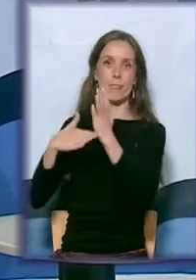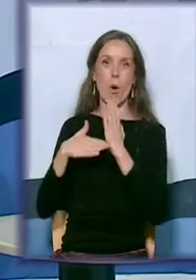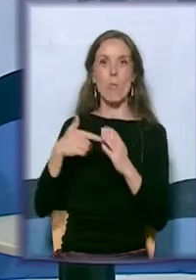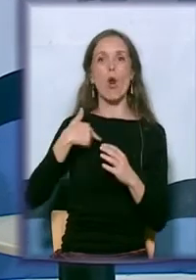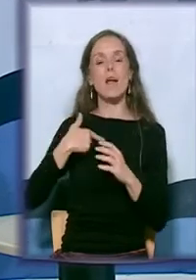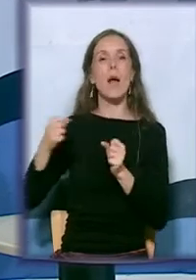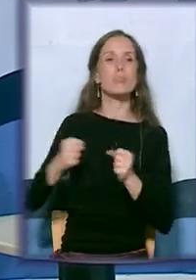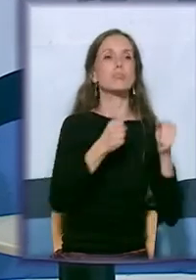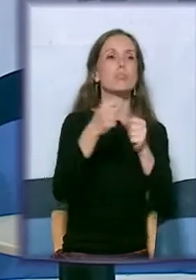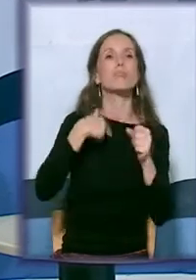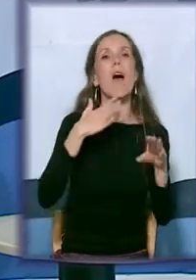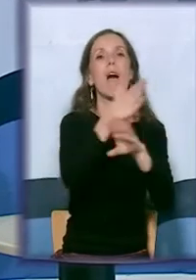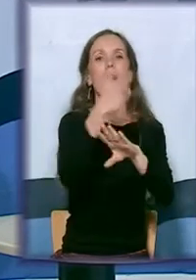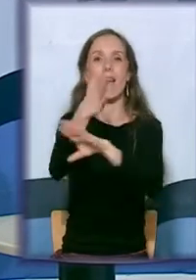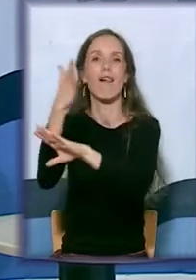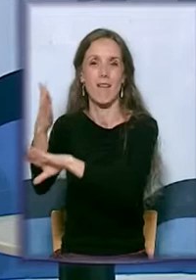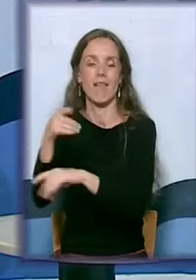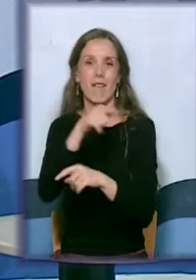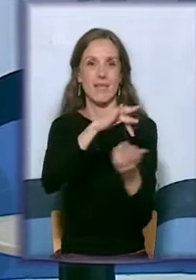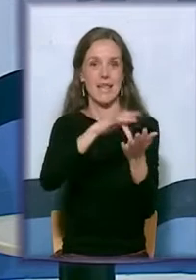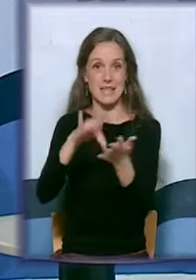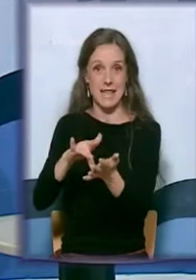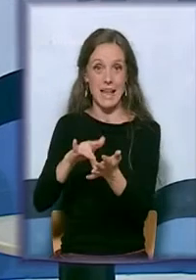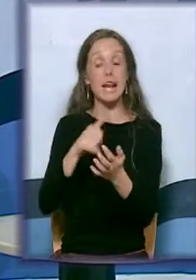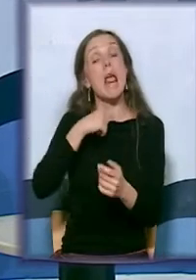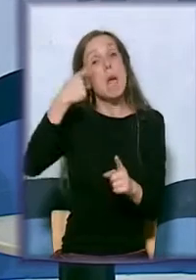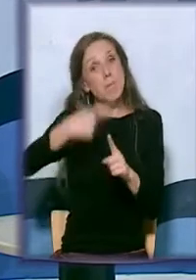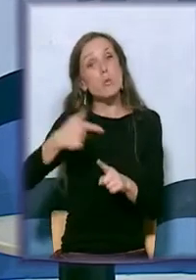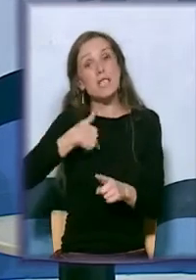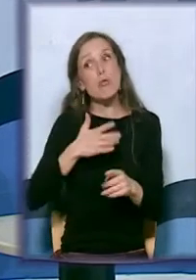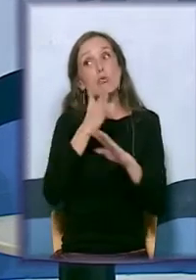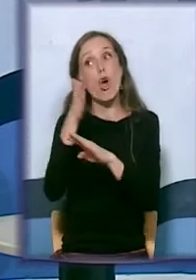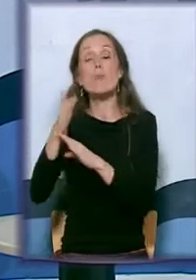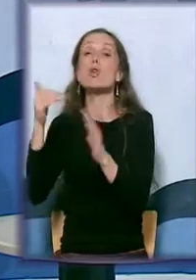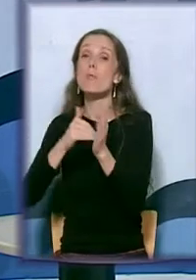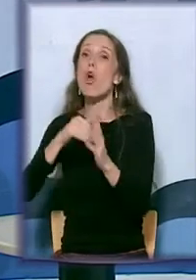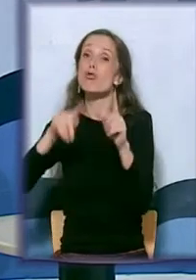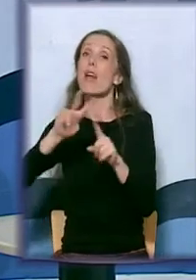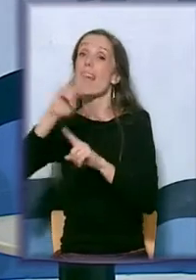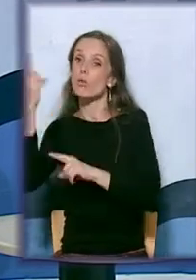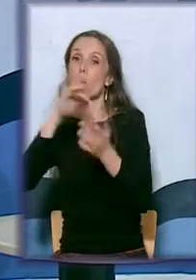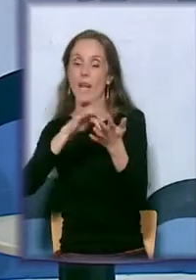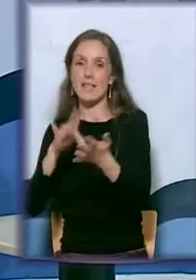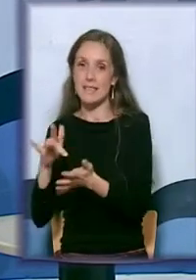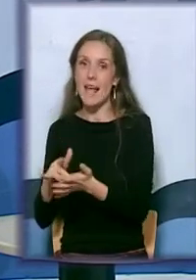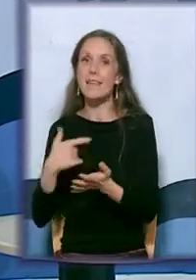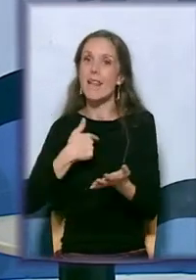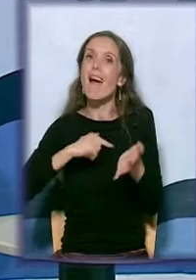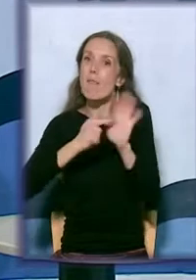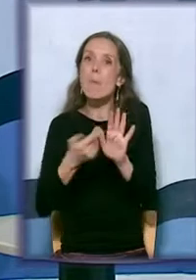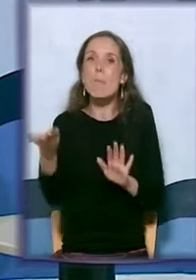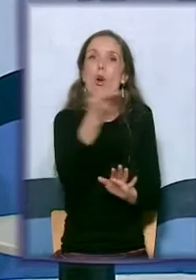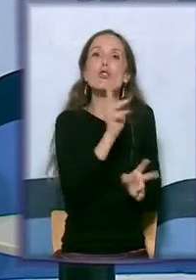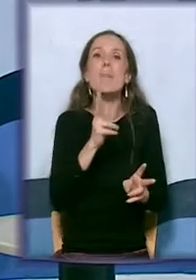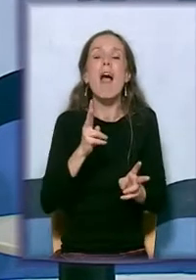obiđemo stvarno sve ove centre i način na koji ću obići još nekoliko centara i predstaviti kako zapravo život i rad